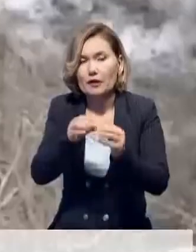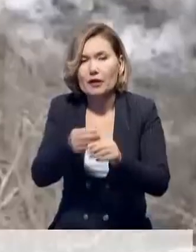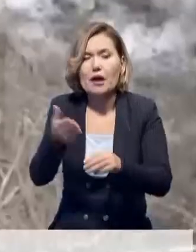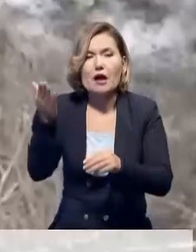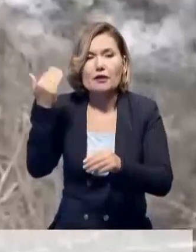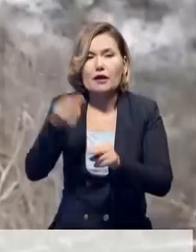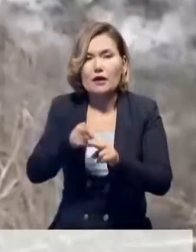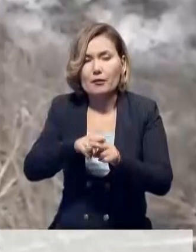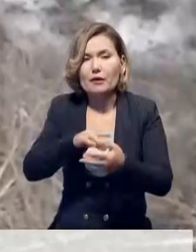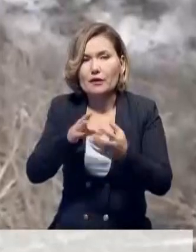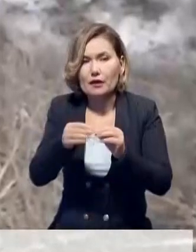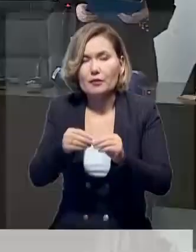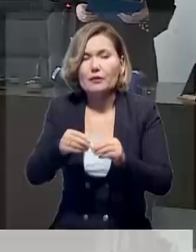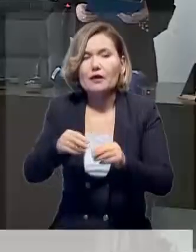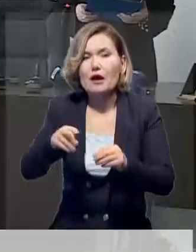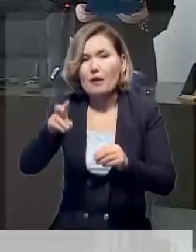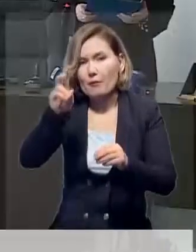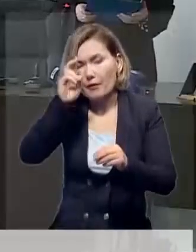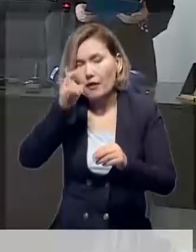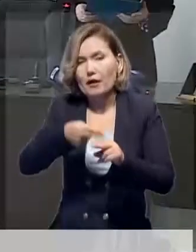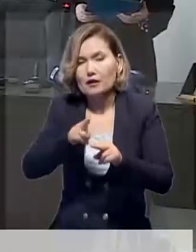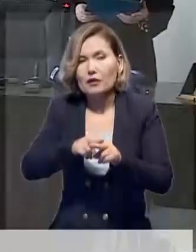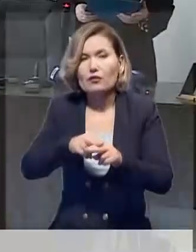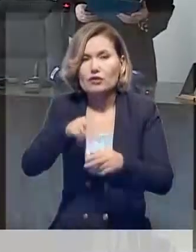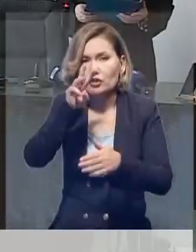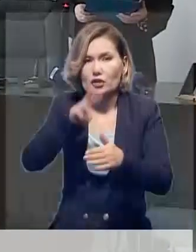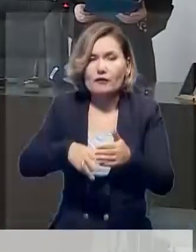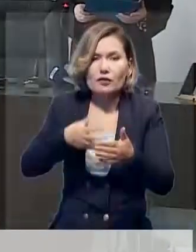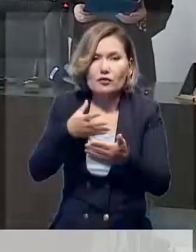дейін жәбірленушілерге келтірілген моральдық зиянды өтеді.